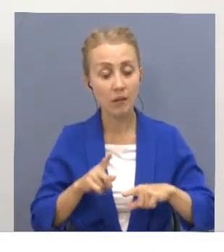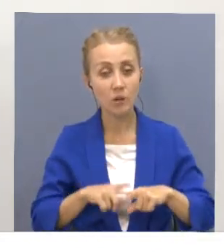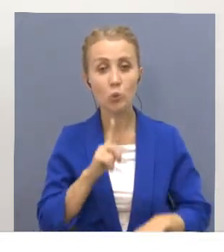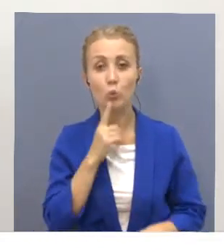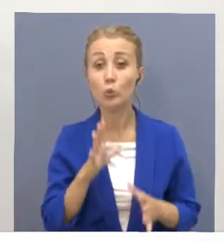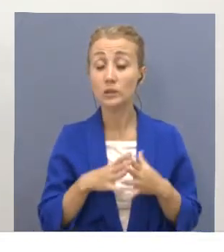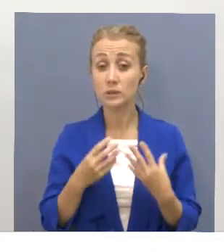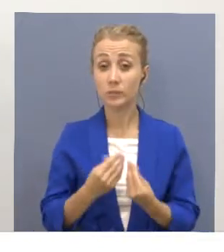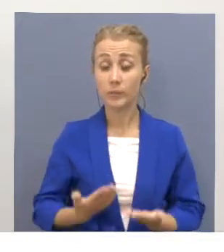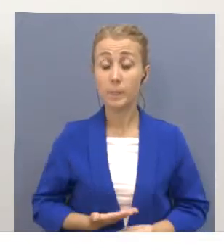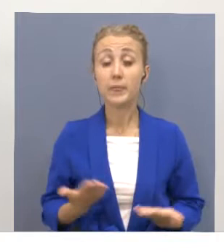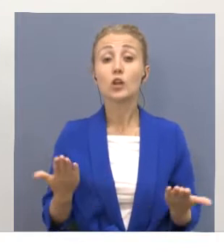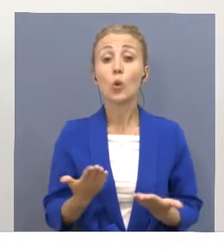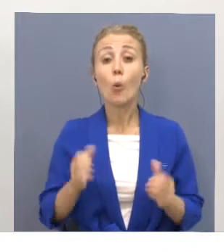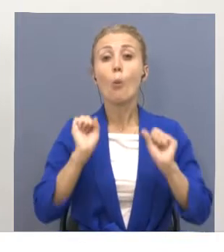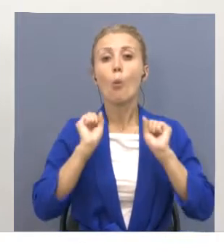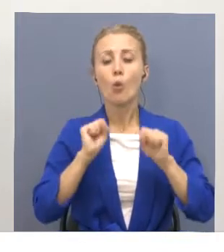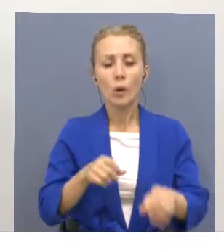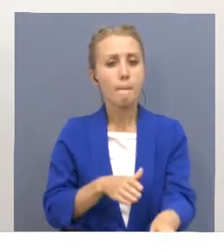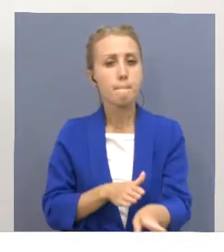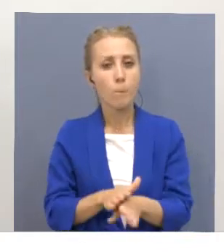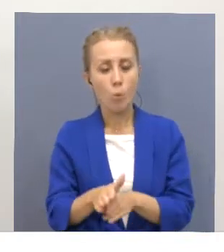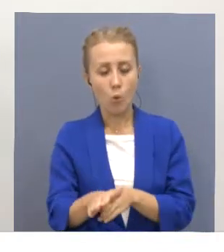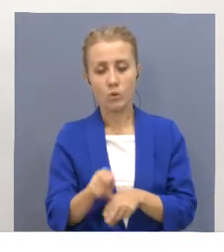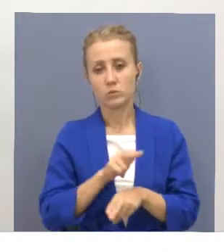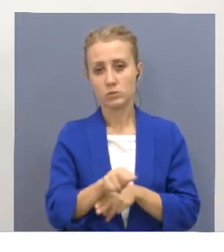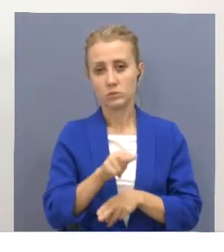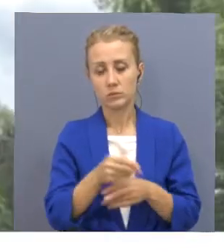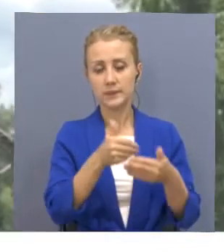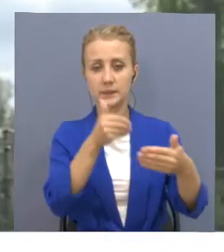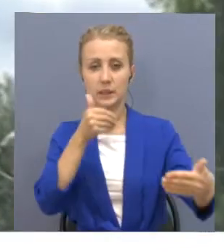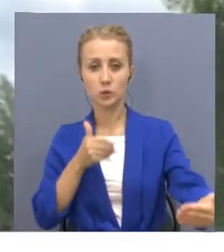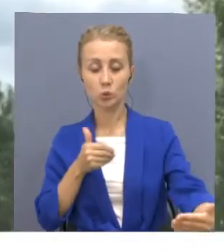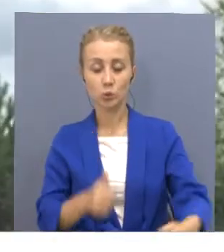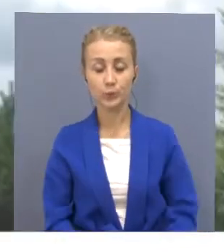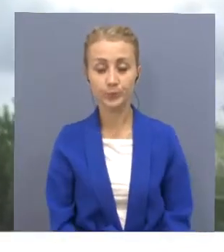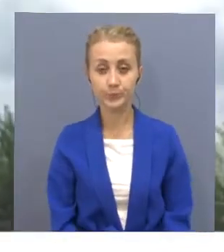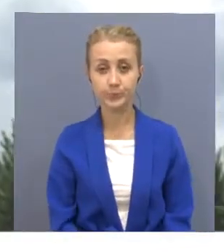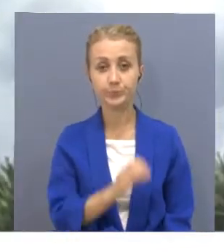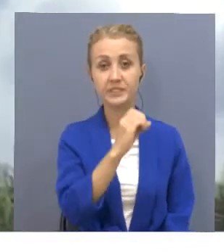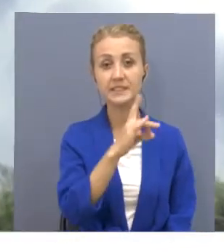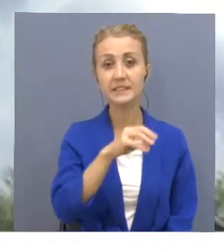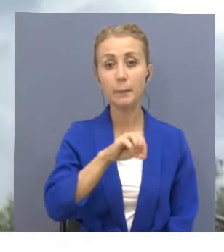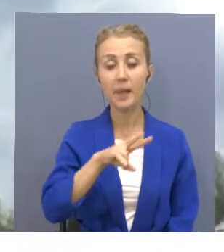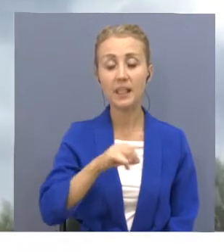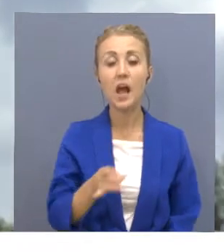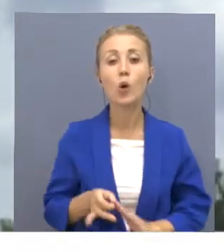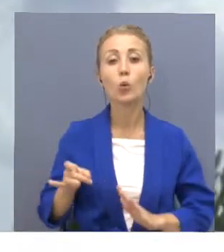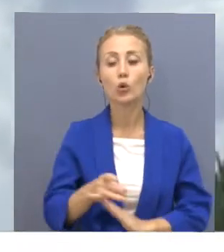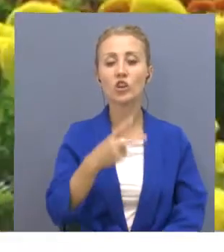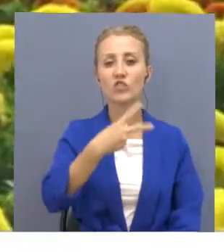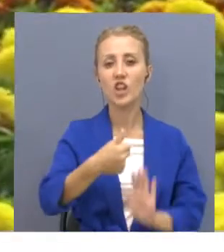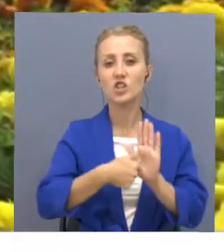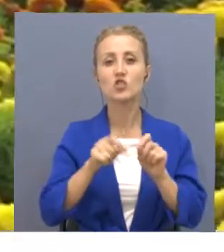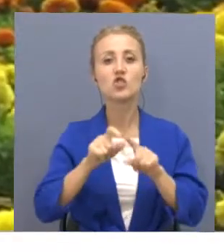того, чтобы они могли в полном объеме обучаться в дистанционном формате. В Ерементауском районе функционирует